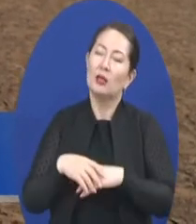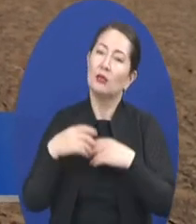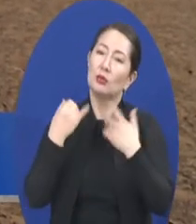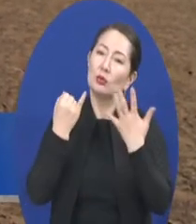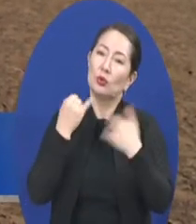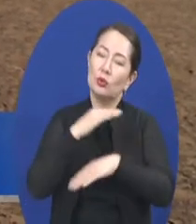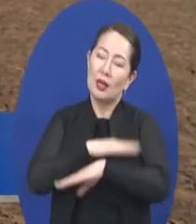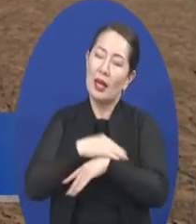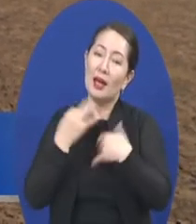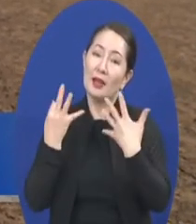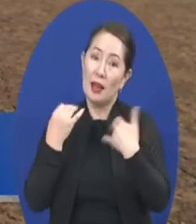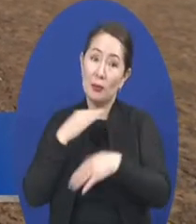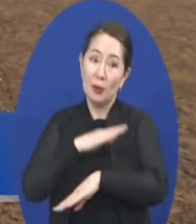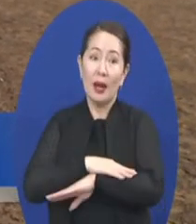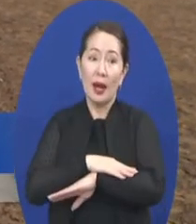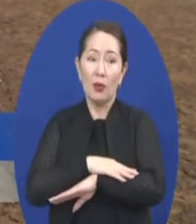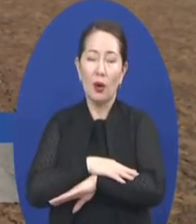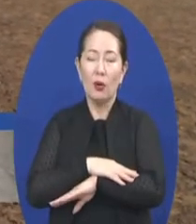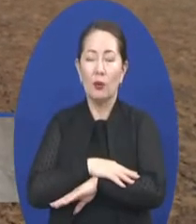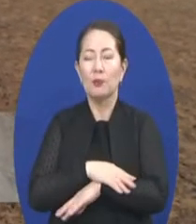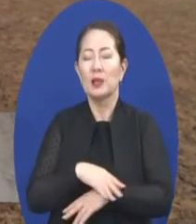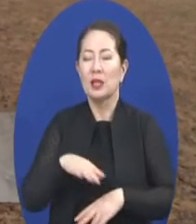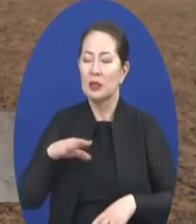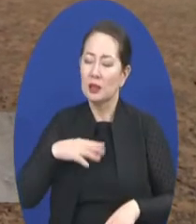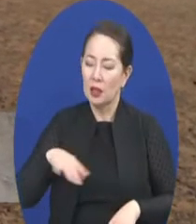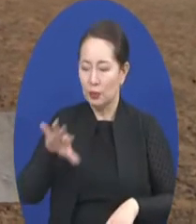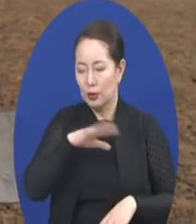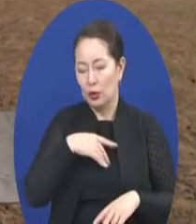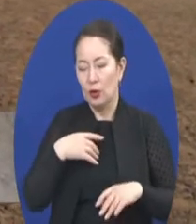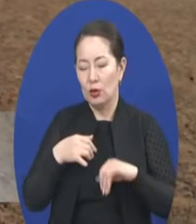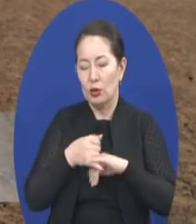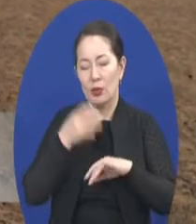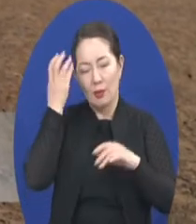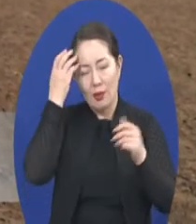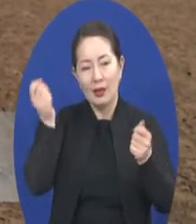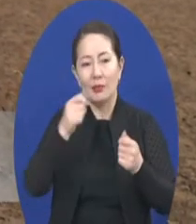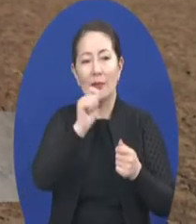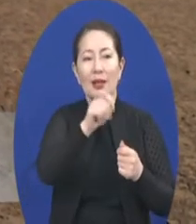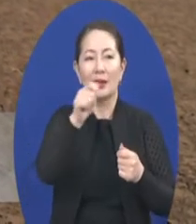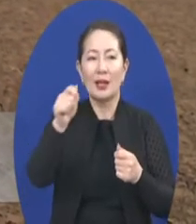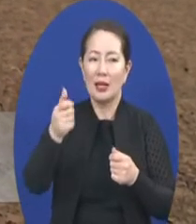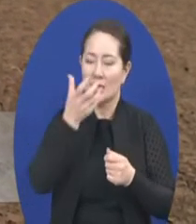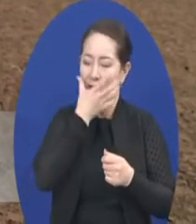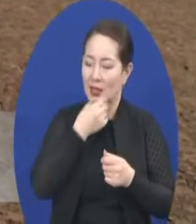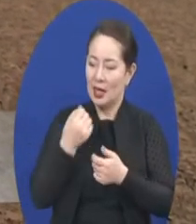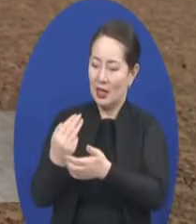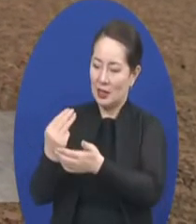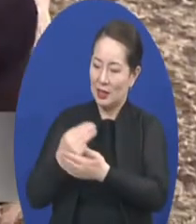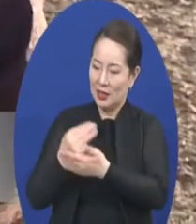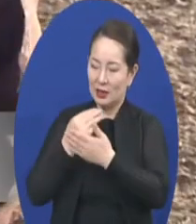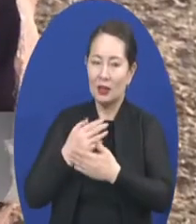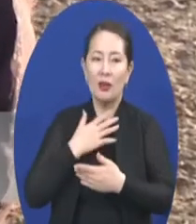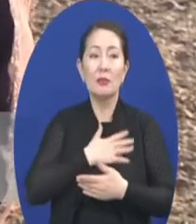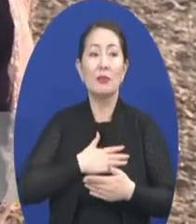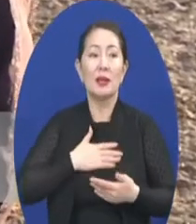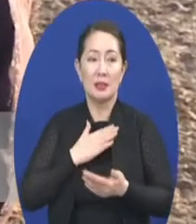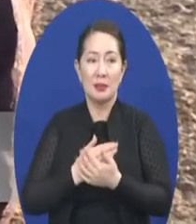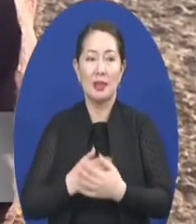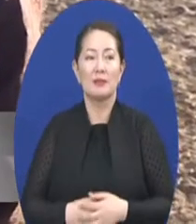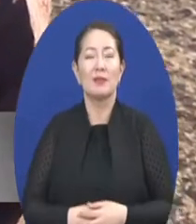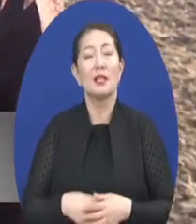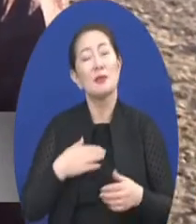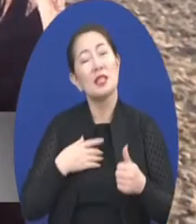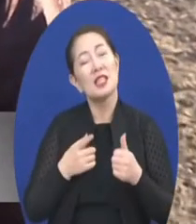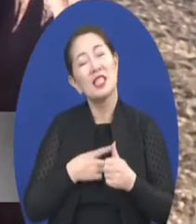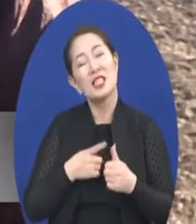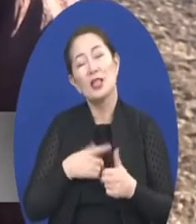дугаар, нэг нь 6 дугаар. Аа тэгээд одоо мал маллаад энэ сайхан шагналд их үтэй маш их баярж байна. Намаг болжин